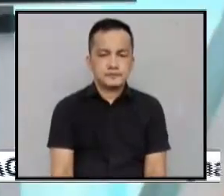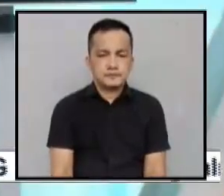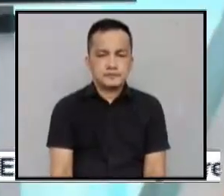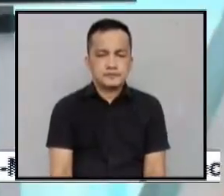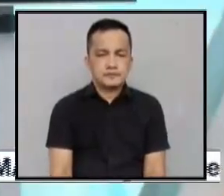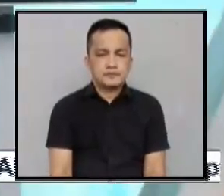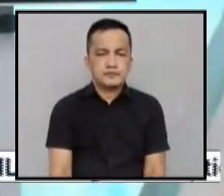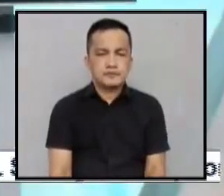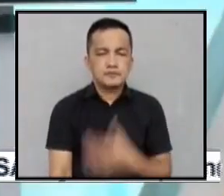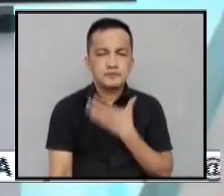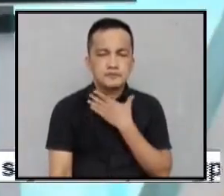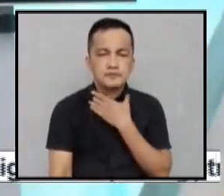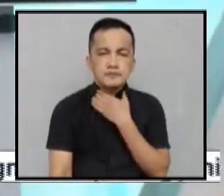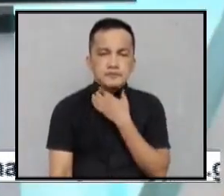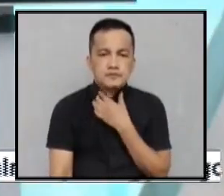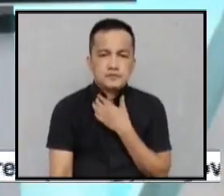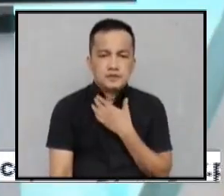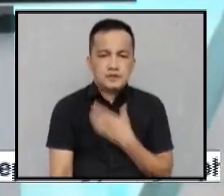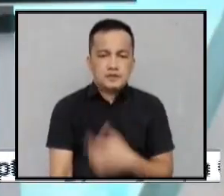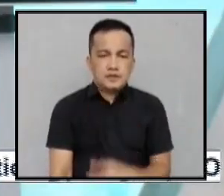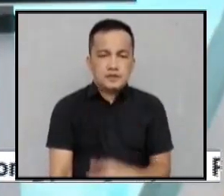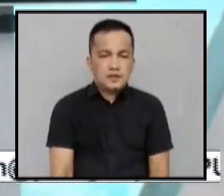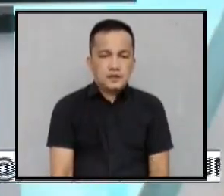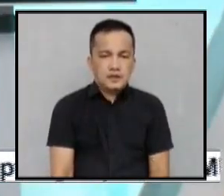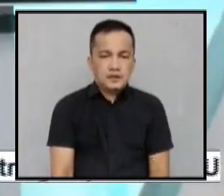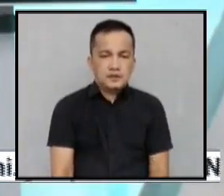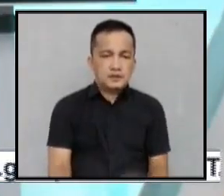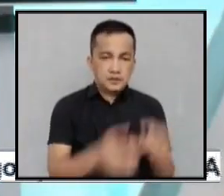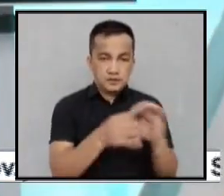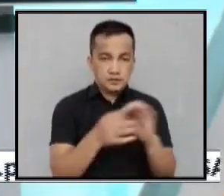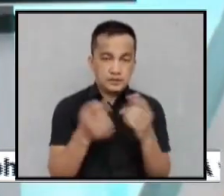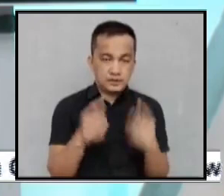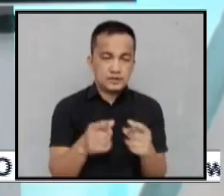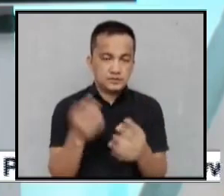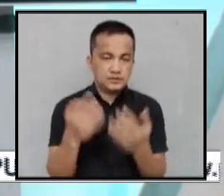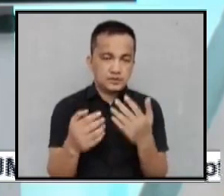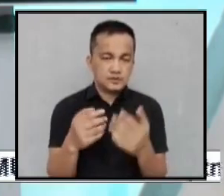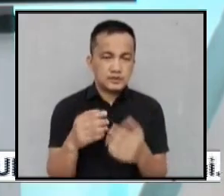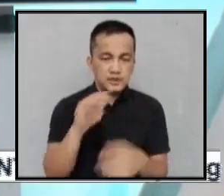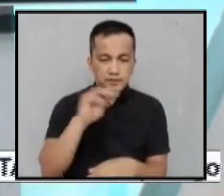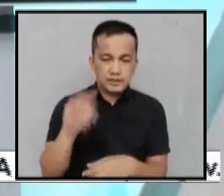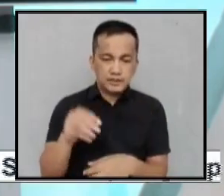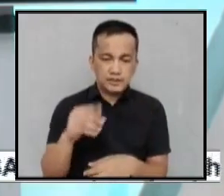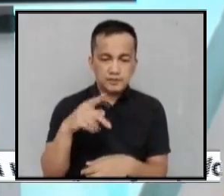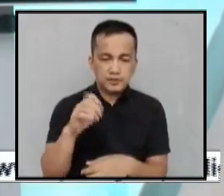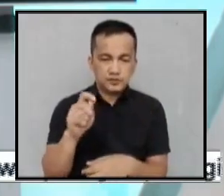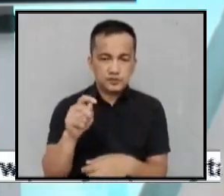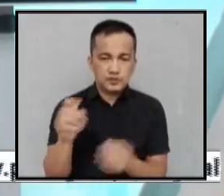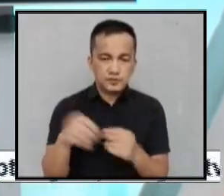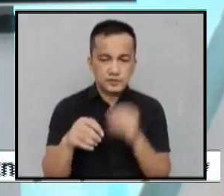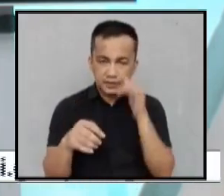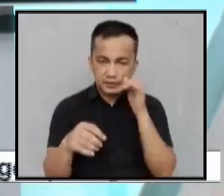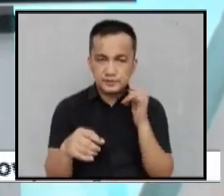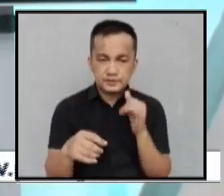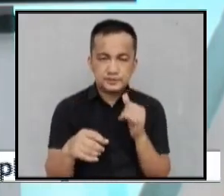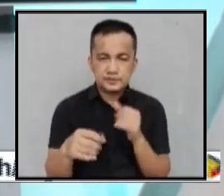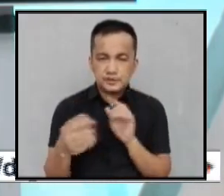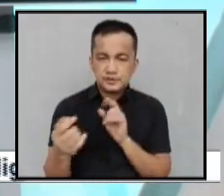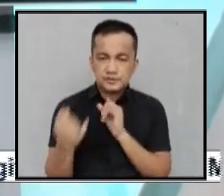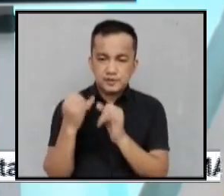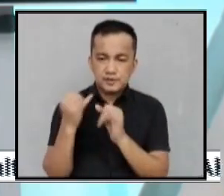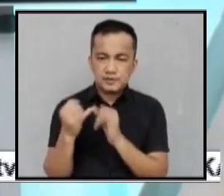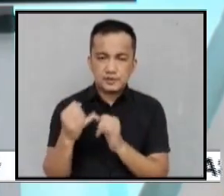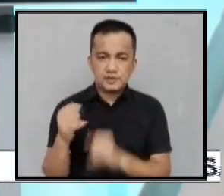Bayan, kaugnay pa rin ang nangyaring sunog sa Manila Central Post Office kahapon ay makakapanayan po natin si Ginoong Luis D. Carlos,